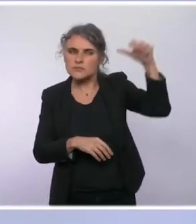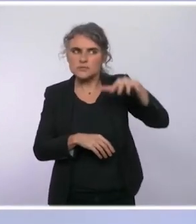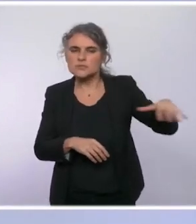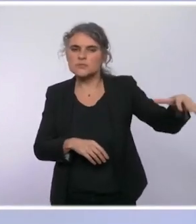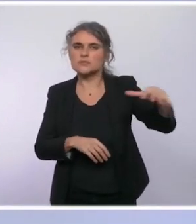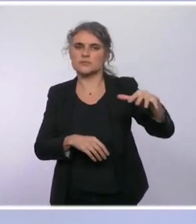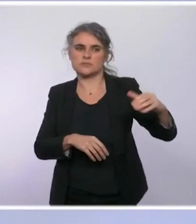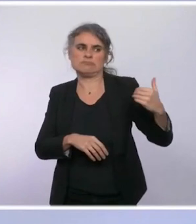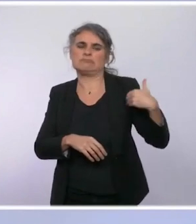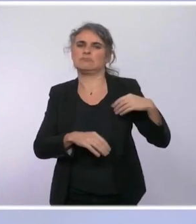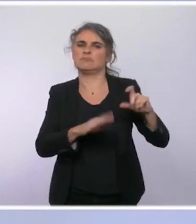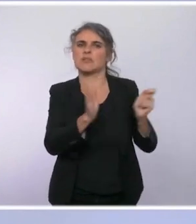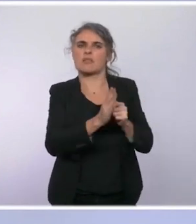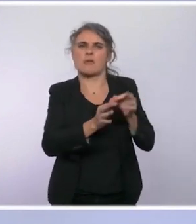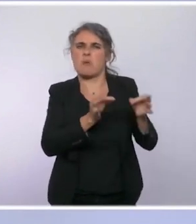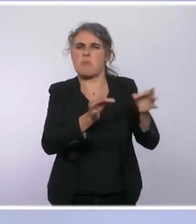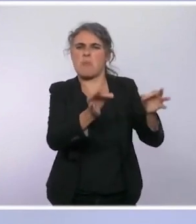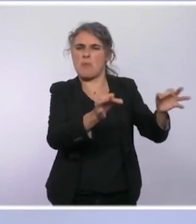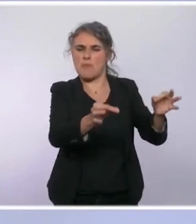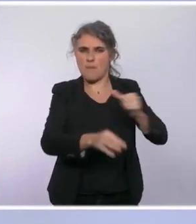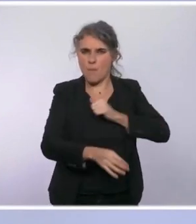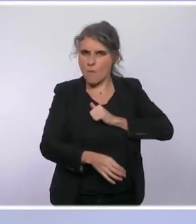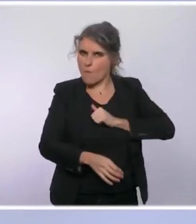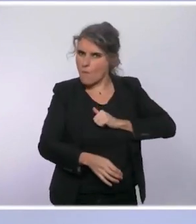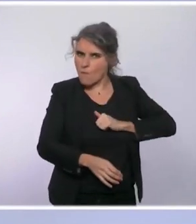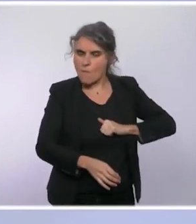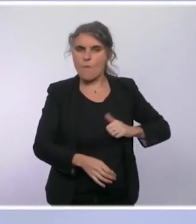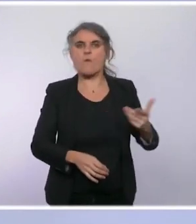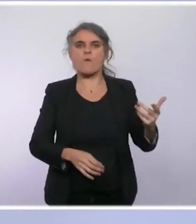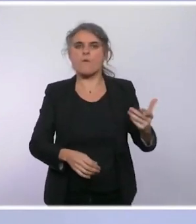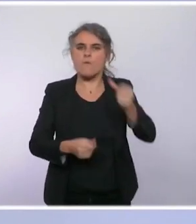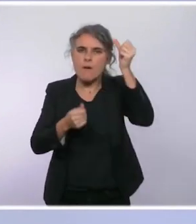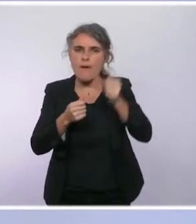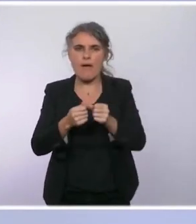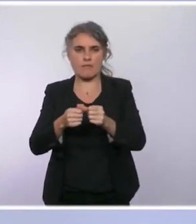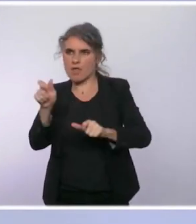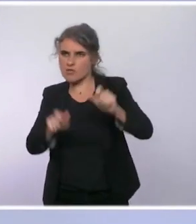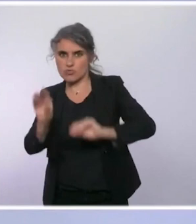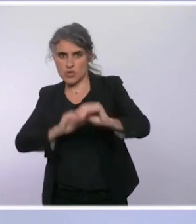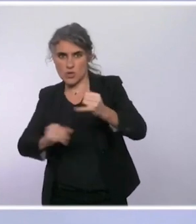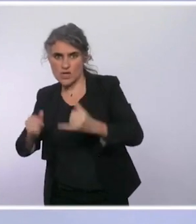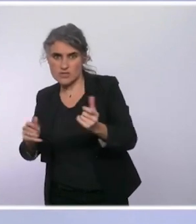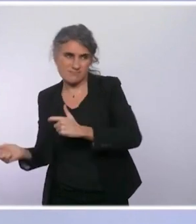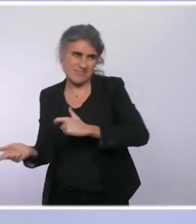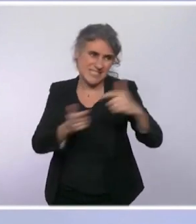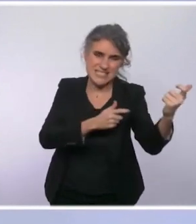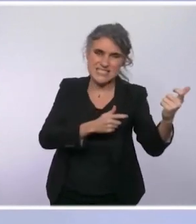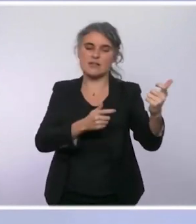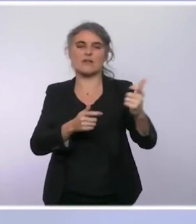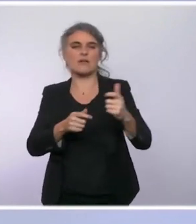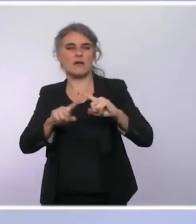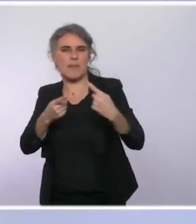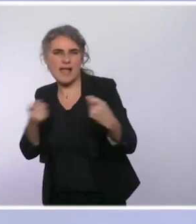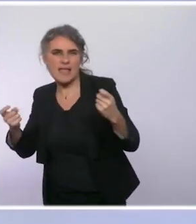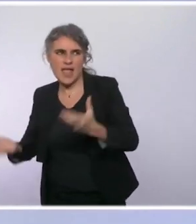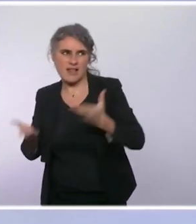vécu le pire de l'épidémie sur leur territoire, avec l'envoi massif de soignants, l'envoi massif de matériel médical, le